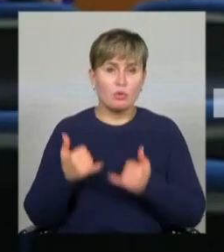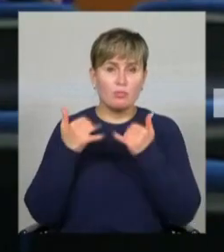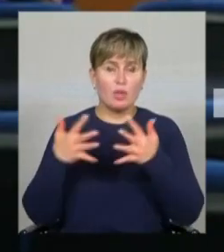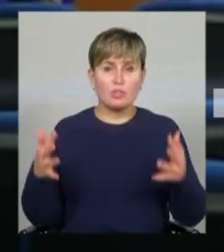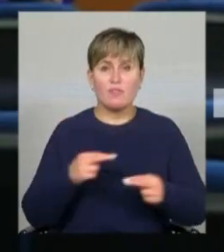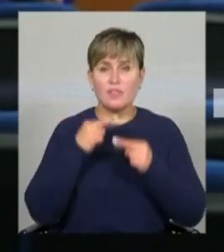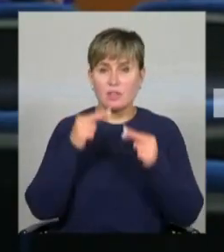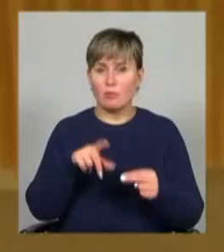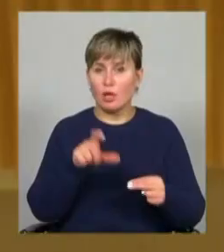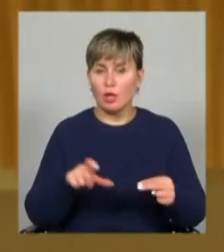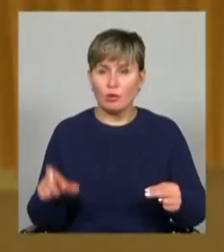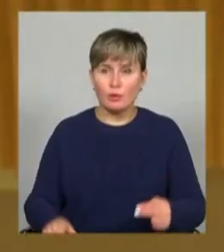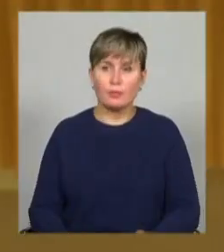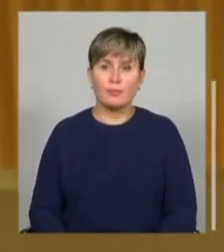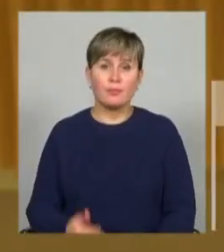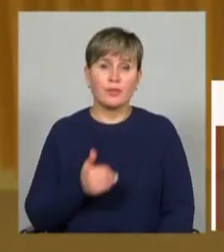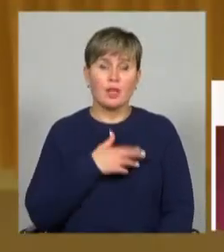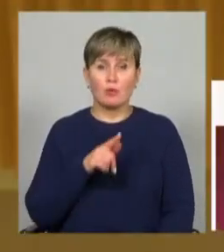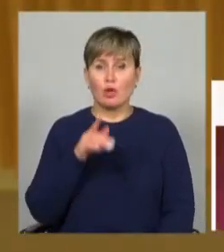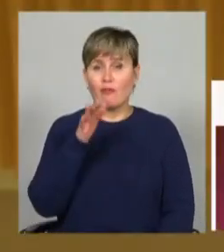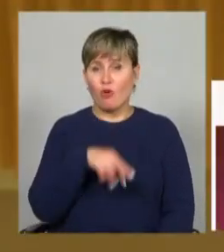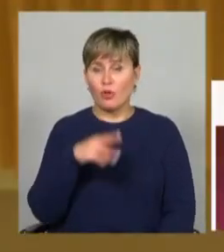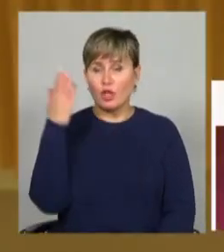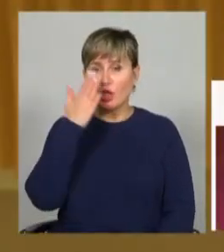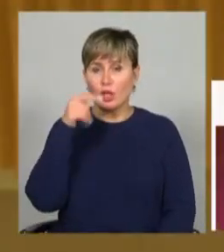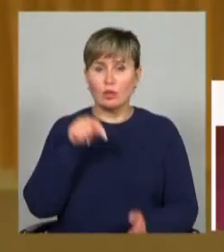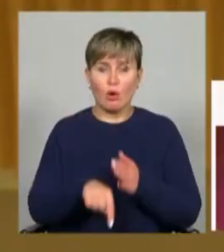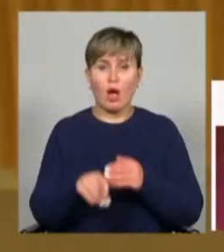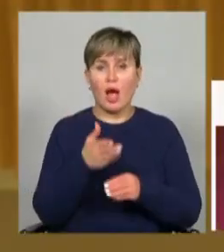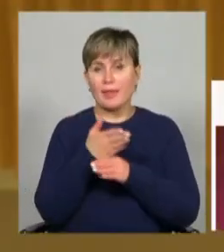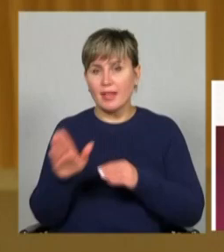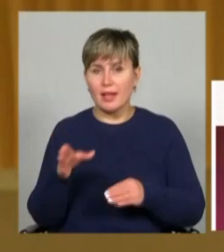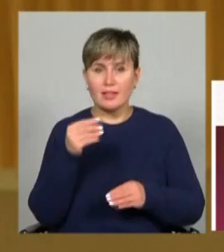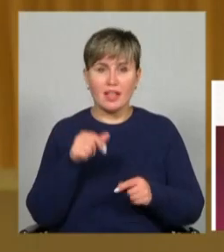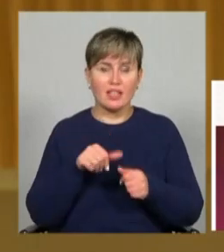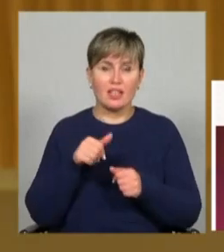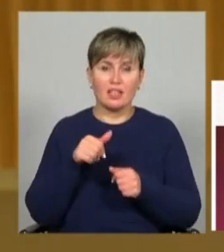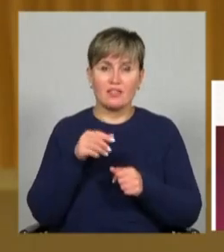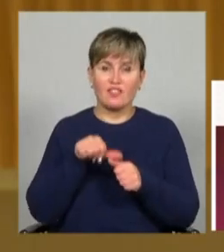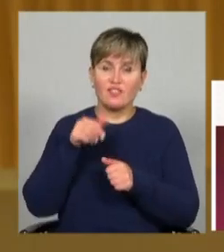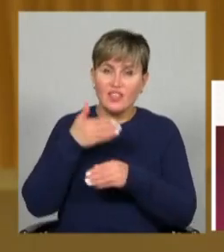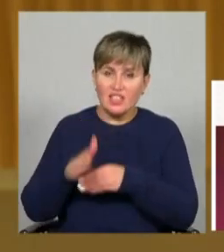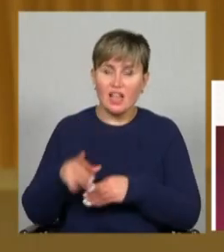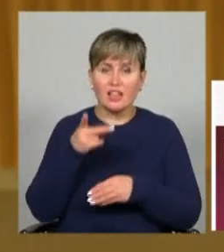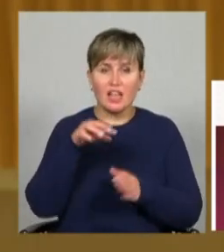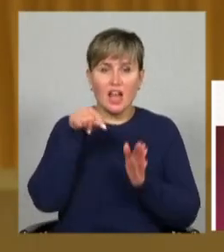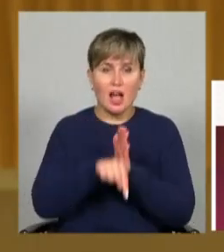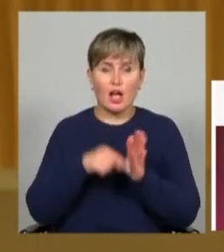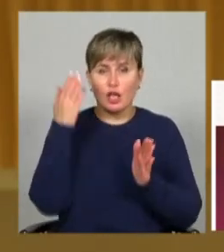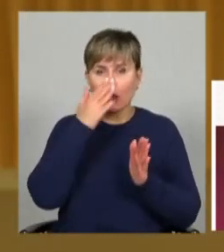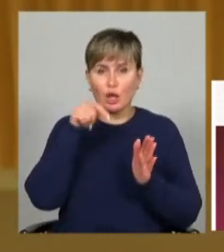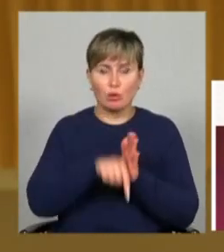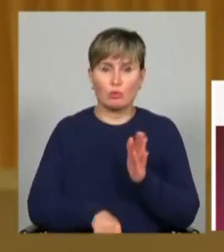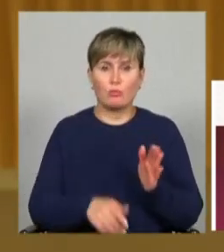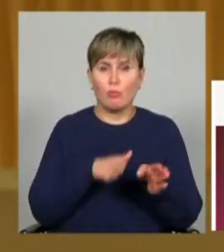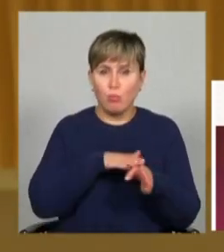внимание дебютному кино. Хотел бы, чтобы фонд кино отдельные деньги выделял для дебютного кино